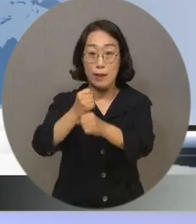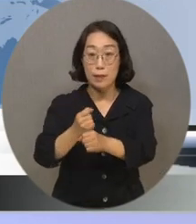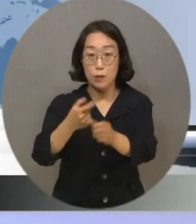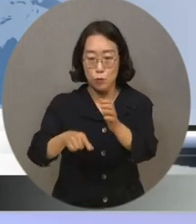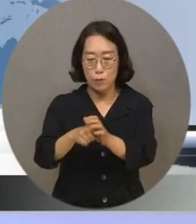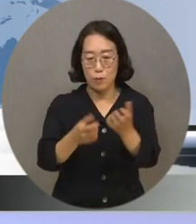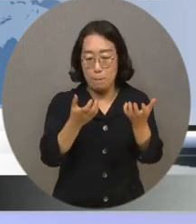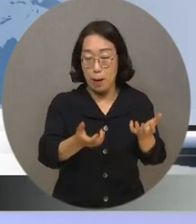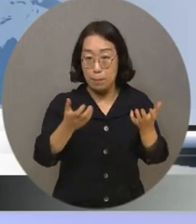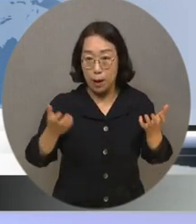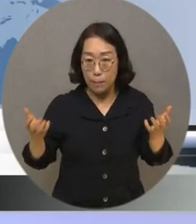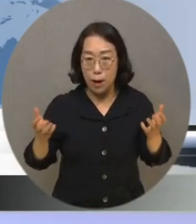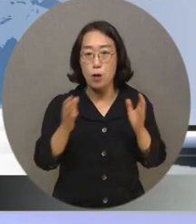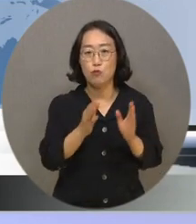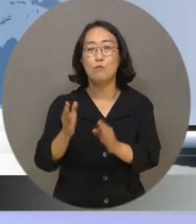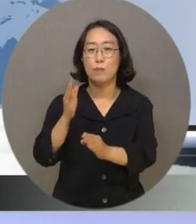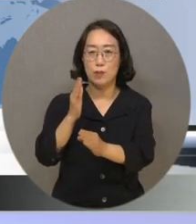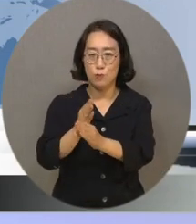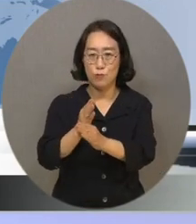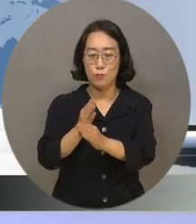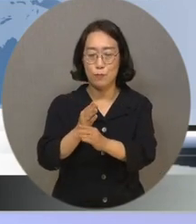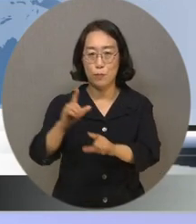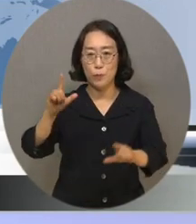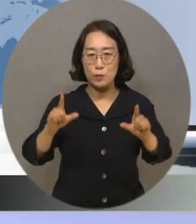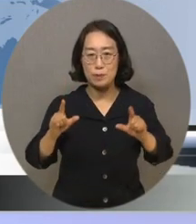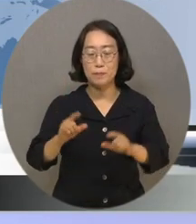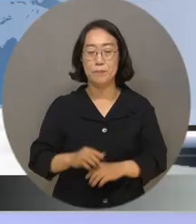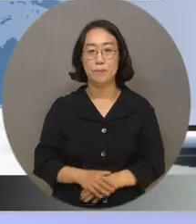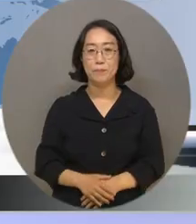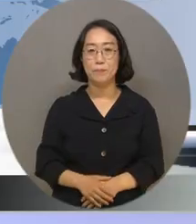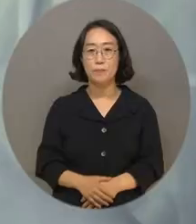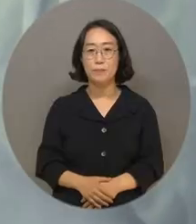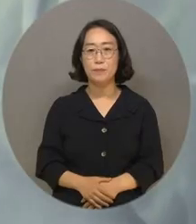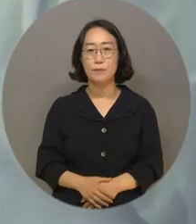시설을 구축하고 있는데요. 황영재 기자입니다.